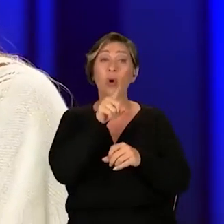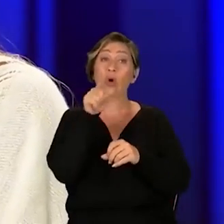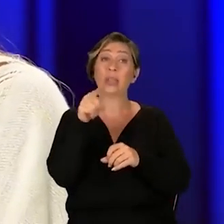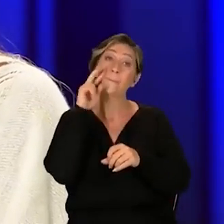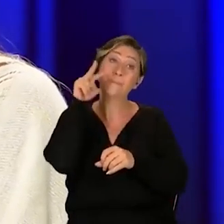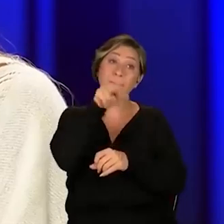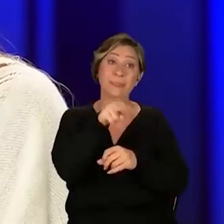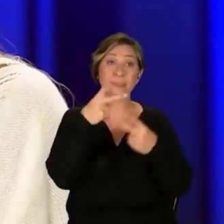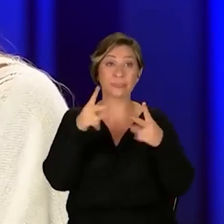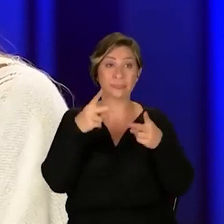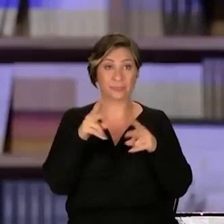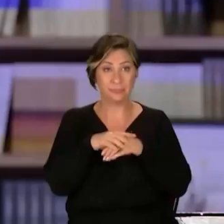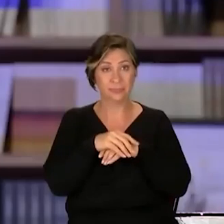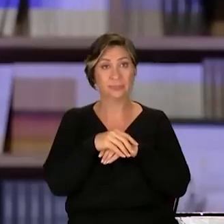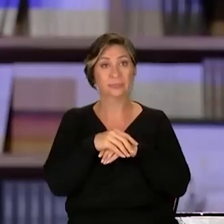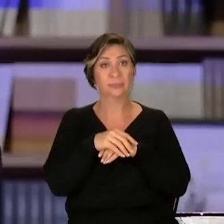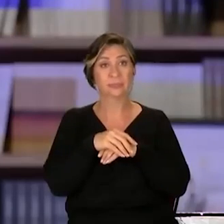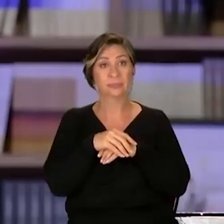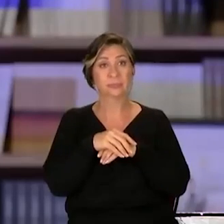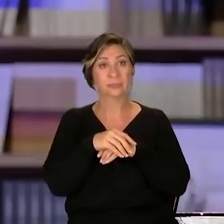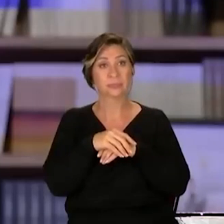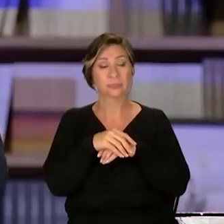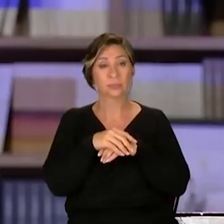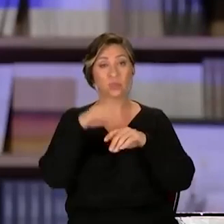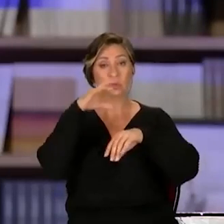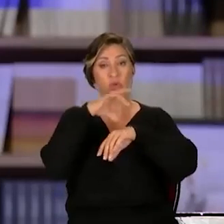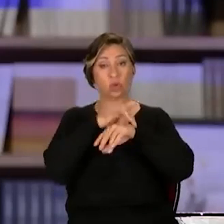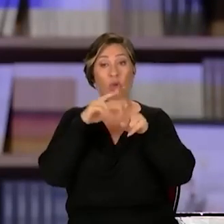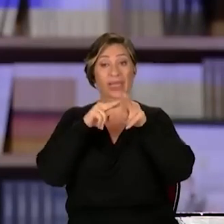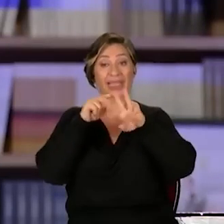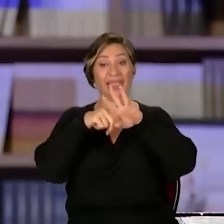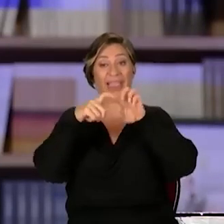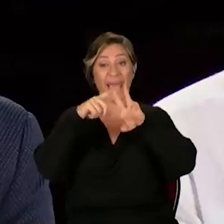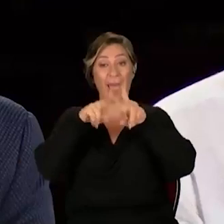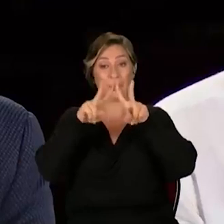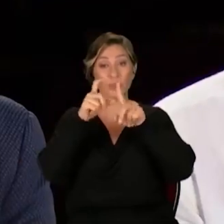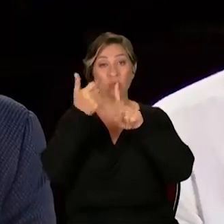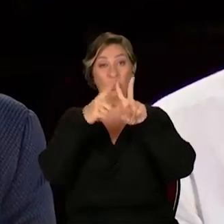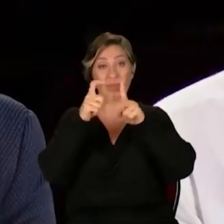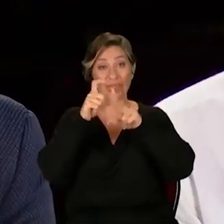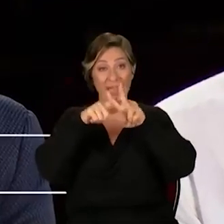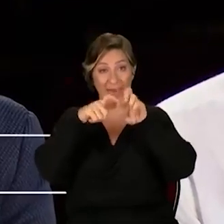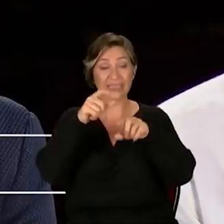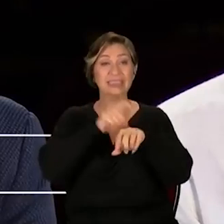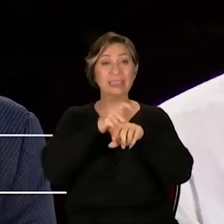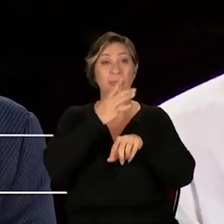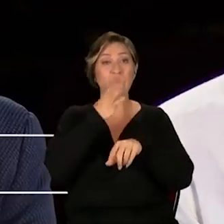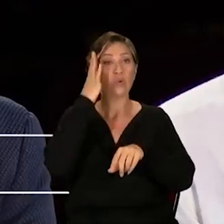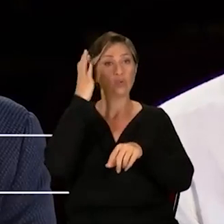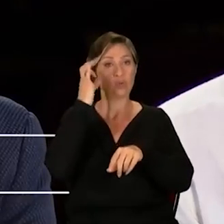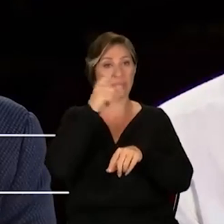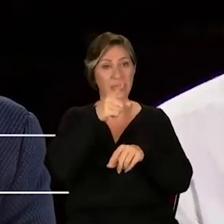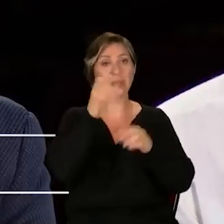oradan ulaşabileceksiniz. Doktor Kerem Dündar, sinir bilimi uzmanı. Ona